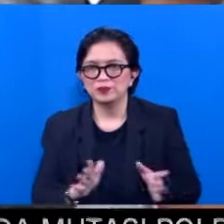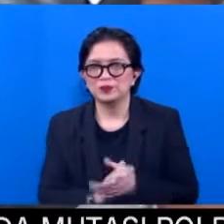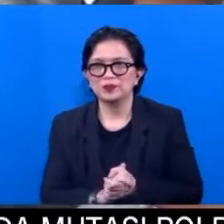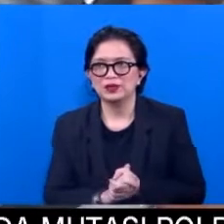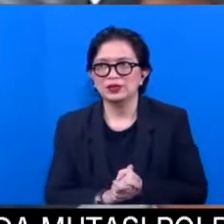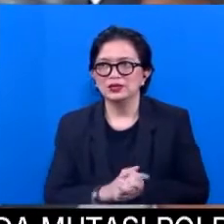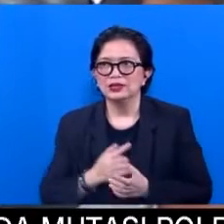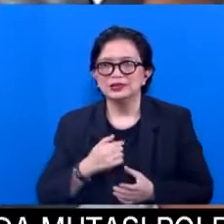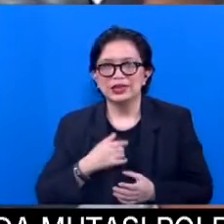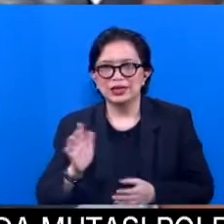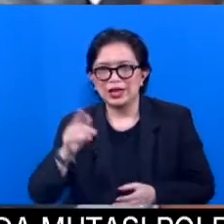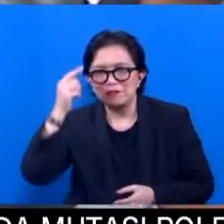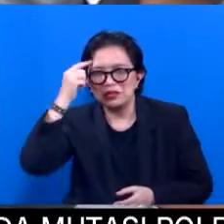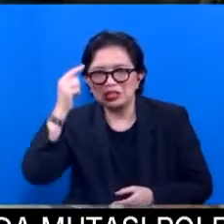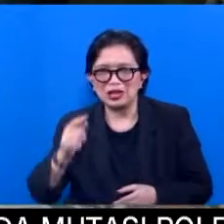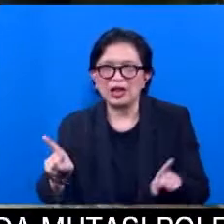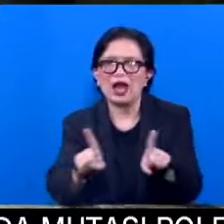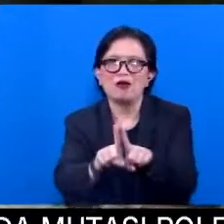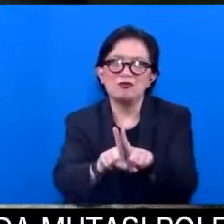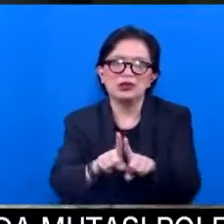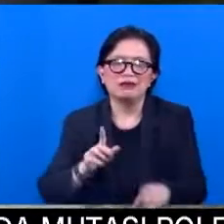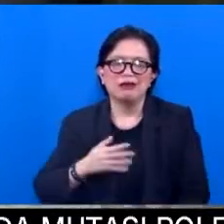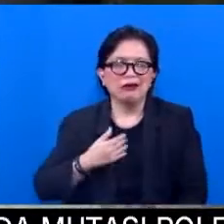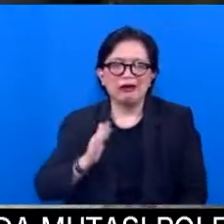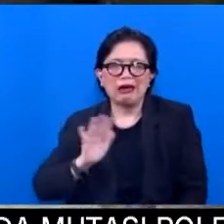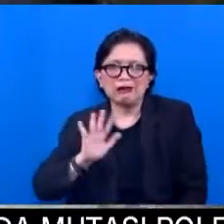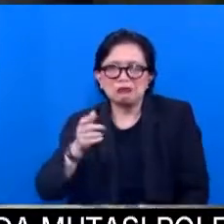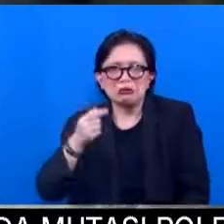pernah kepikiran punya jodoh sih.